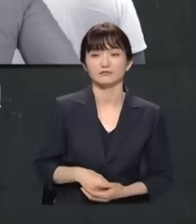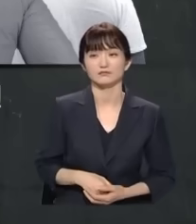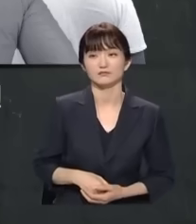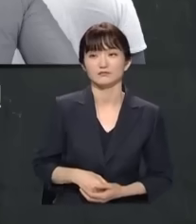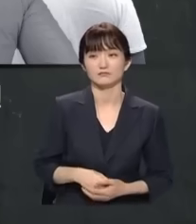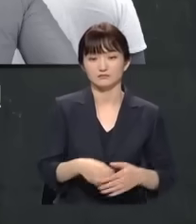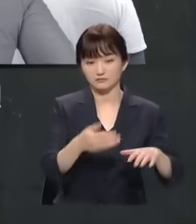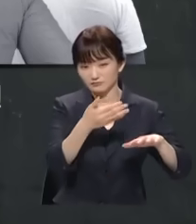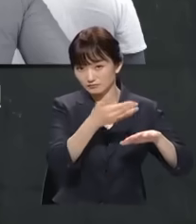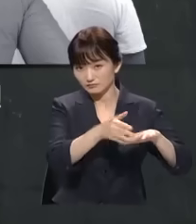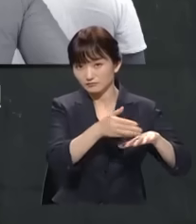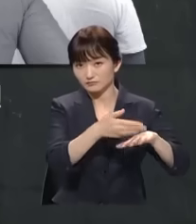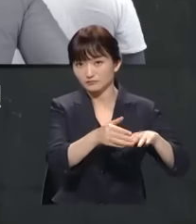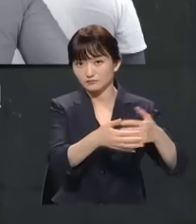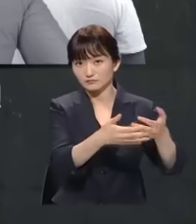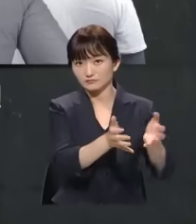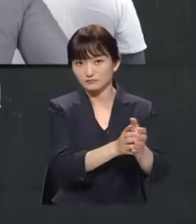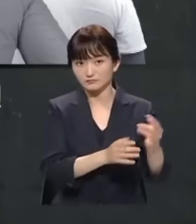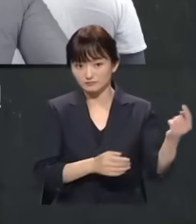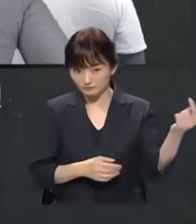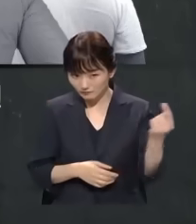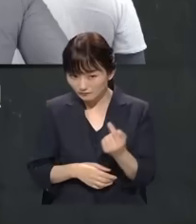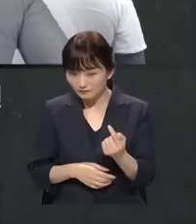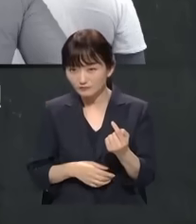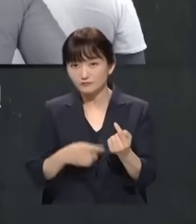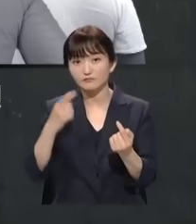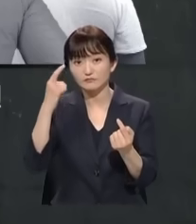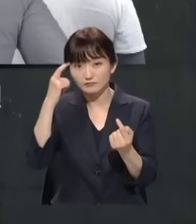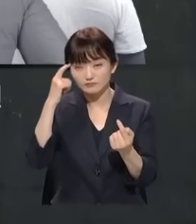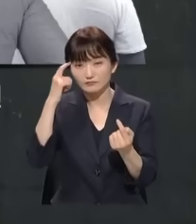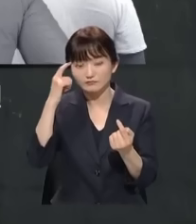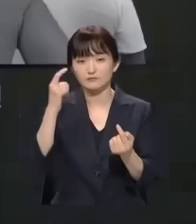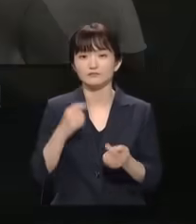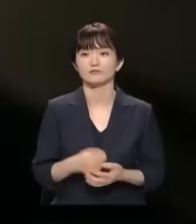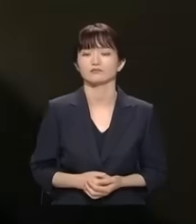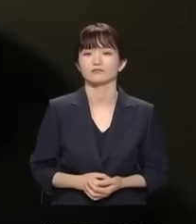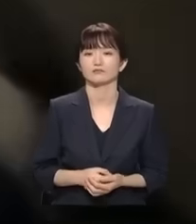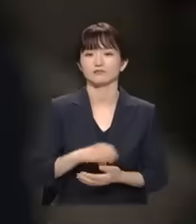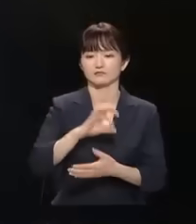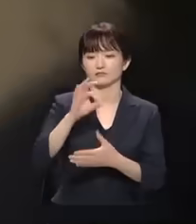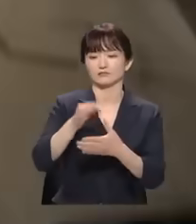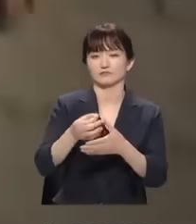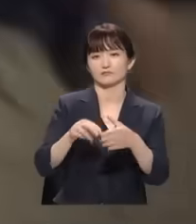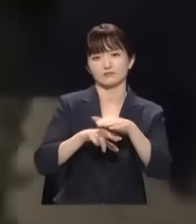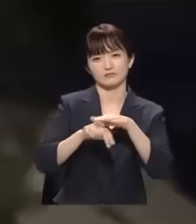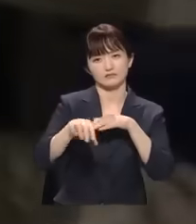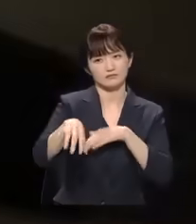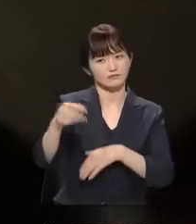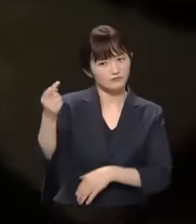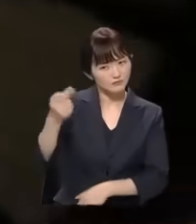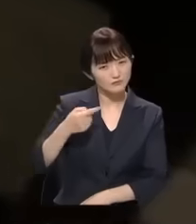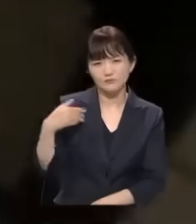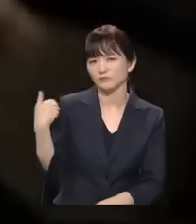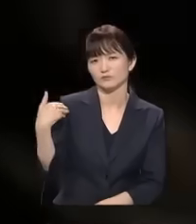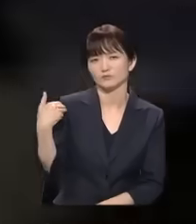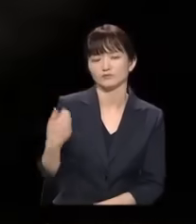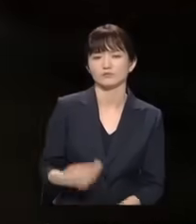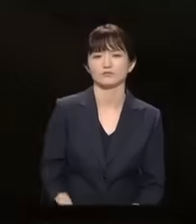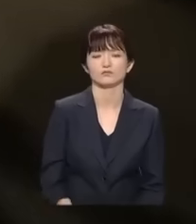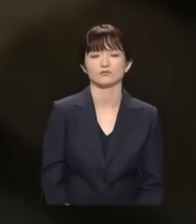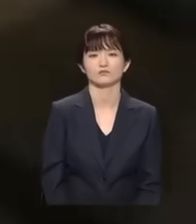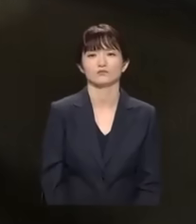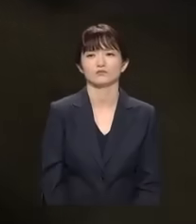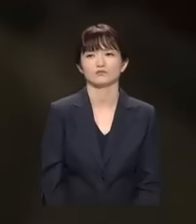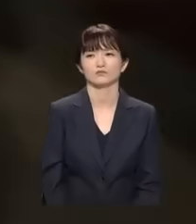조폭들이 올지 올 것이다라고 예상은 했었는데 안양역으로 올 거라고는 생각을 못해서 아까 이렇게 보게 되면